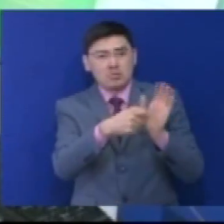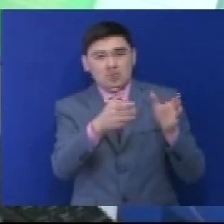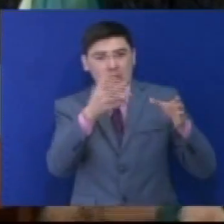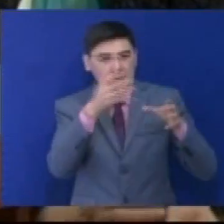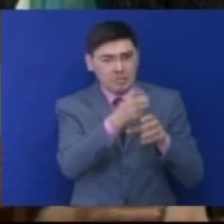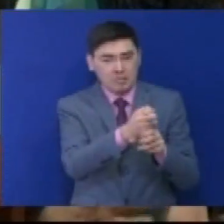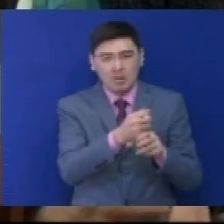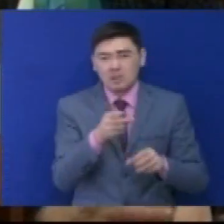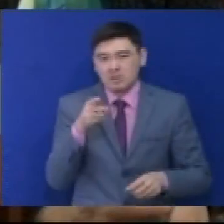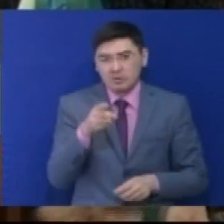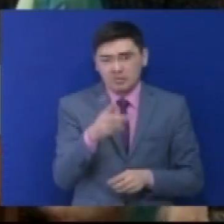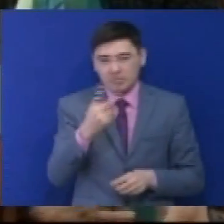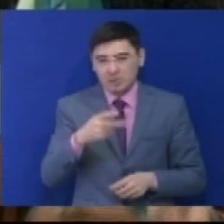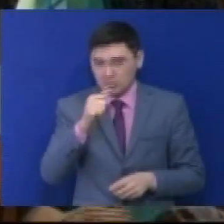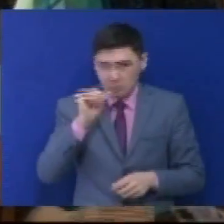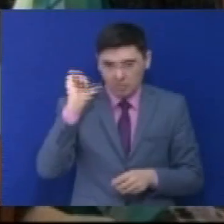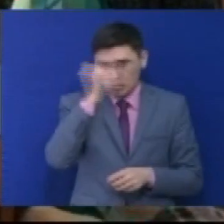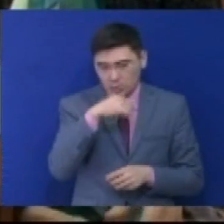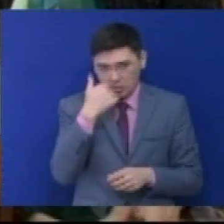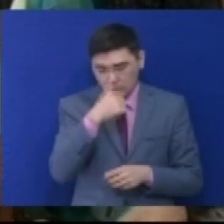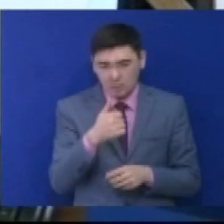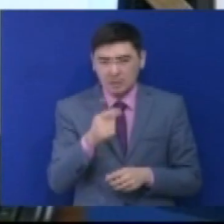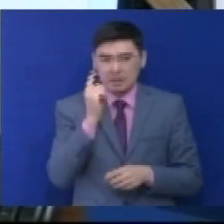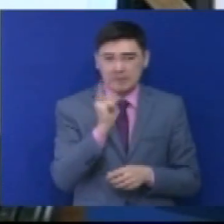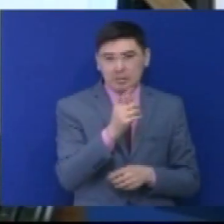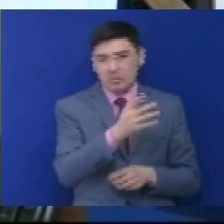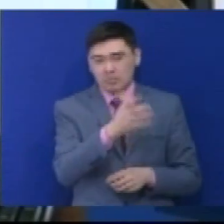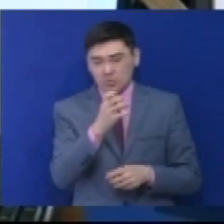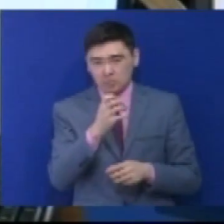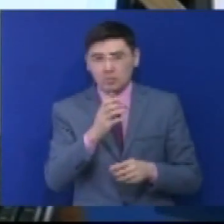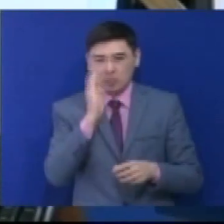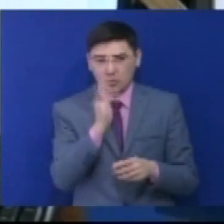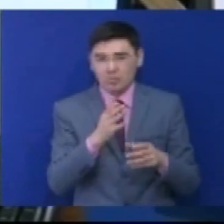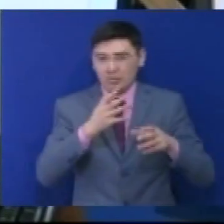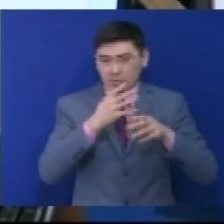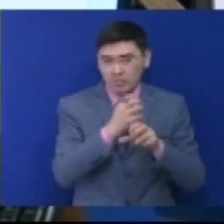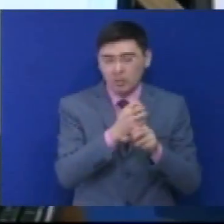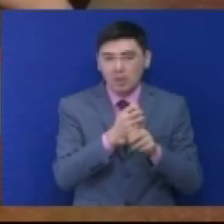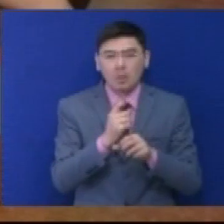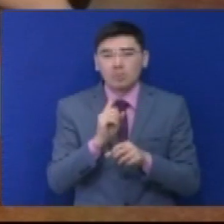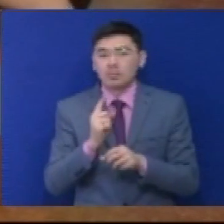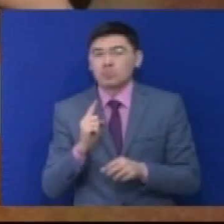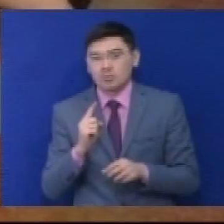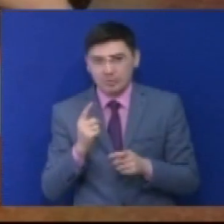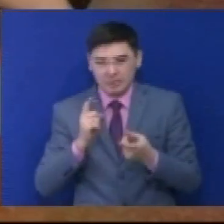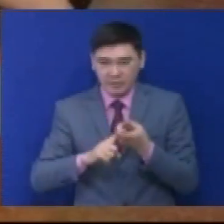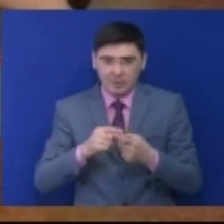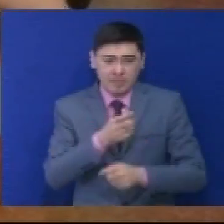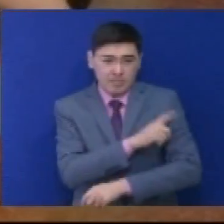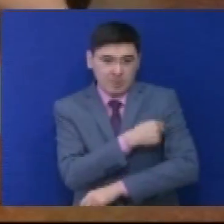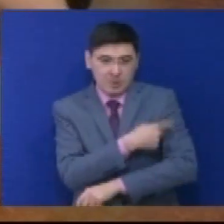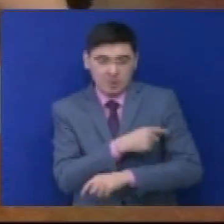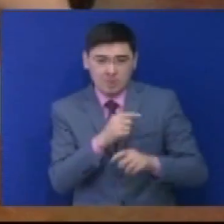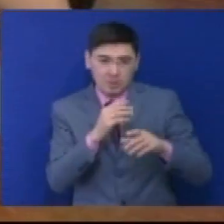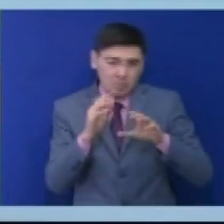қысқарған. 2020 жылға қарай оның санын 1500-ға дейін азайту көзделген. Бұл бірінші кезекте көрсетілетін медициналық